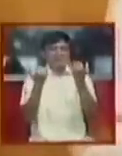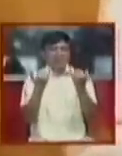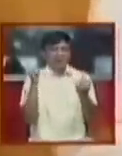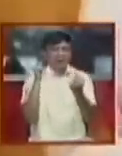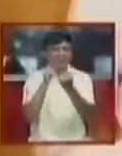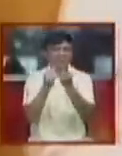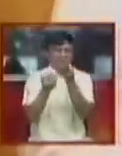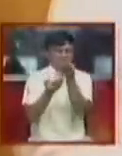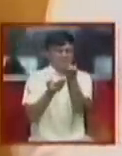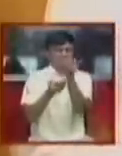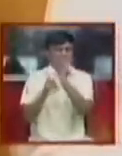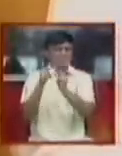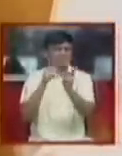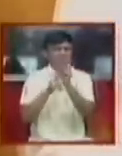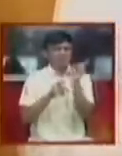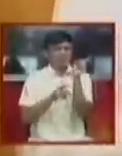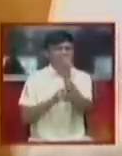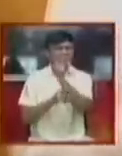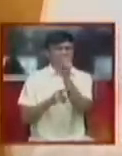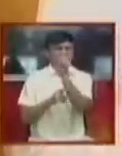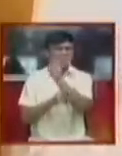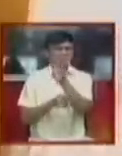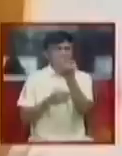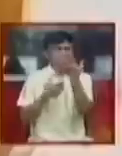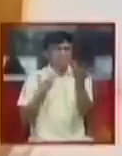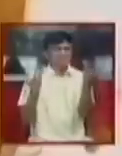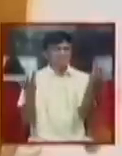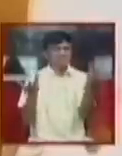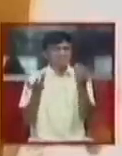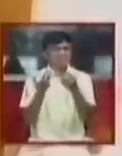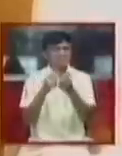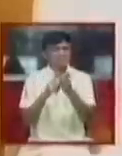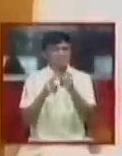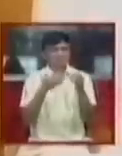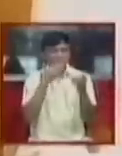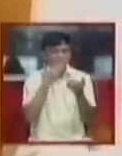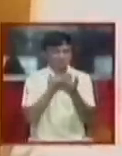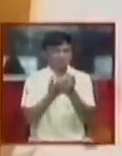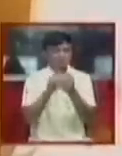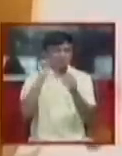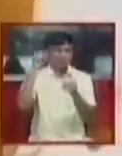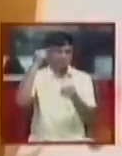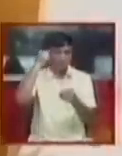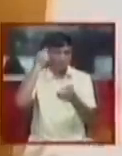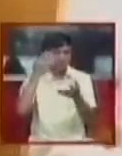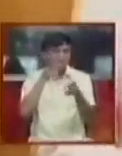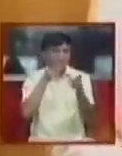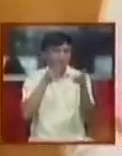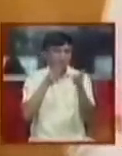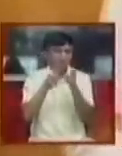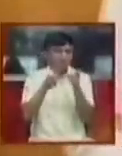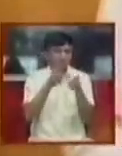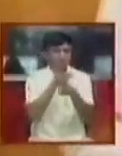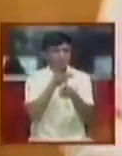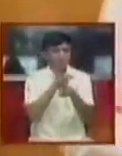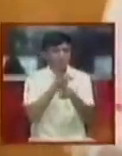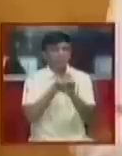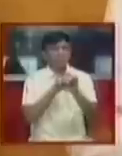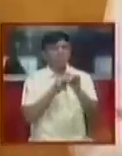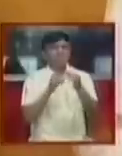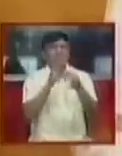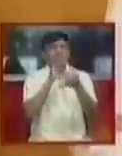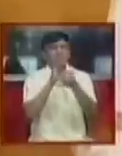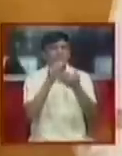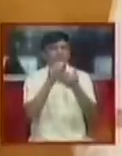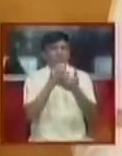pong mangilan-gilan nagtatanong, nakakain ba ang mabuting pamamahala? Ang simpleng sagot, siyempre. Sipin